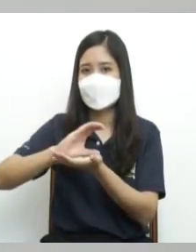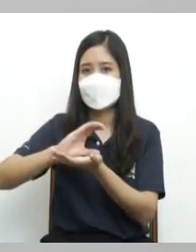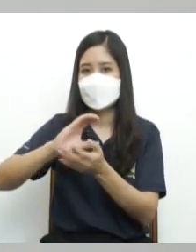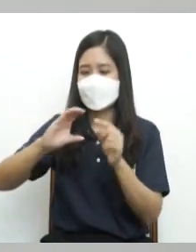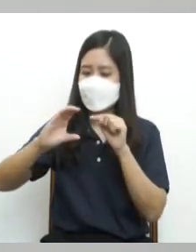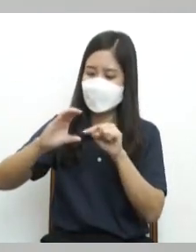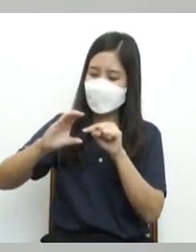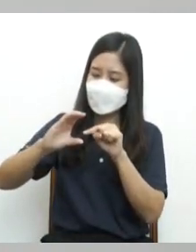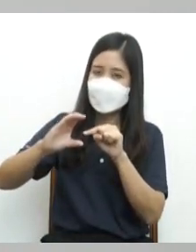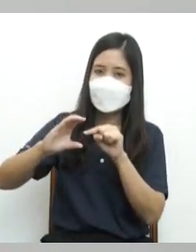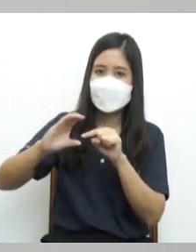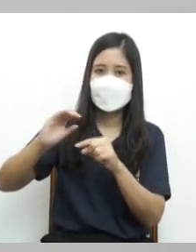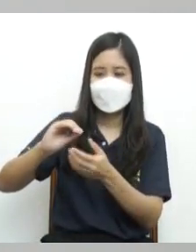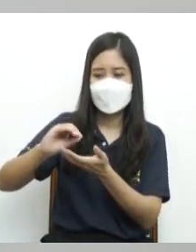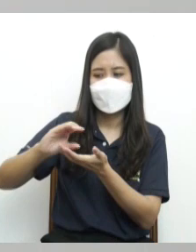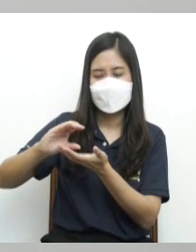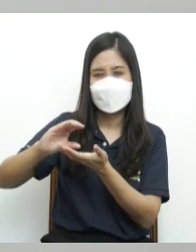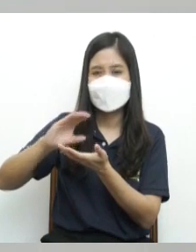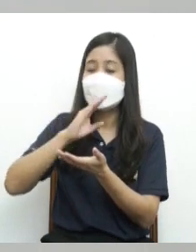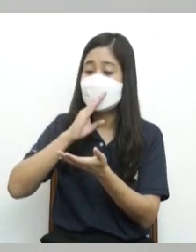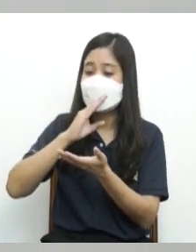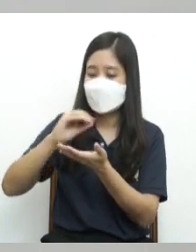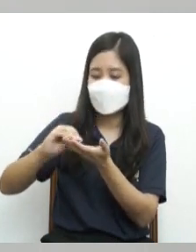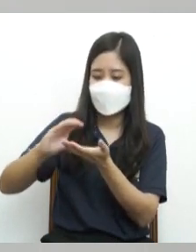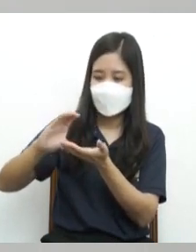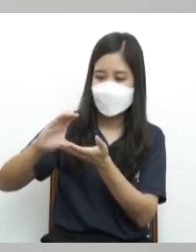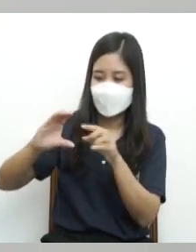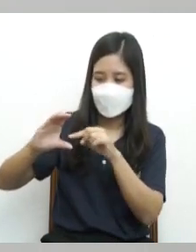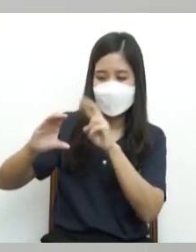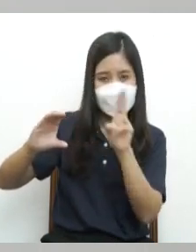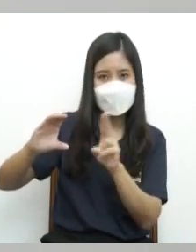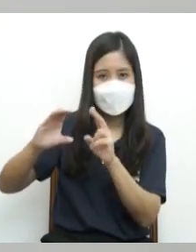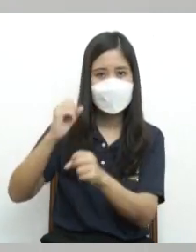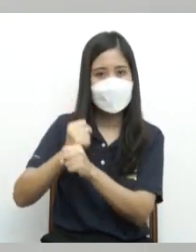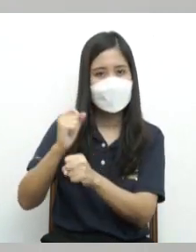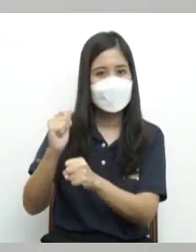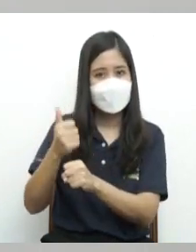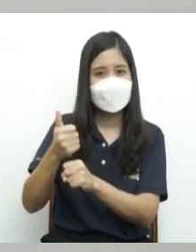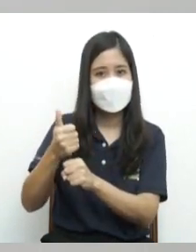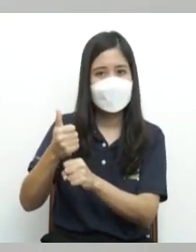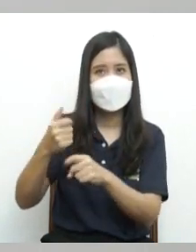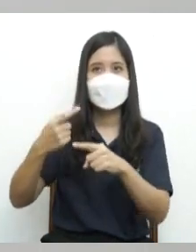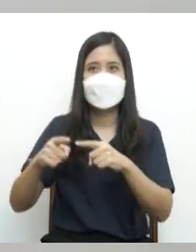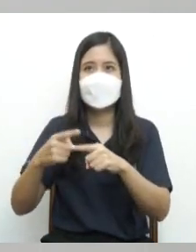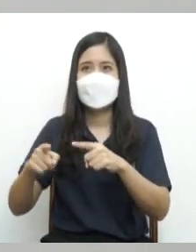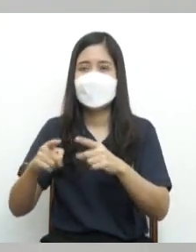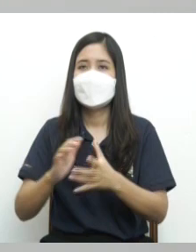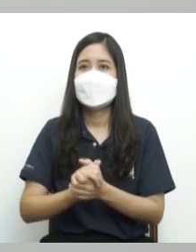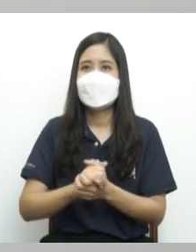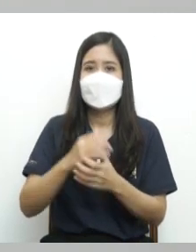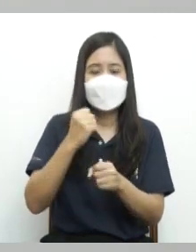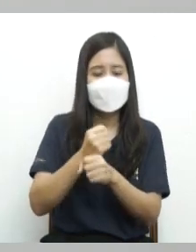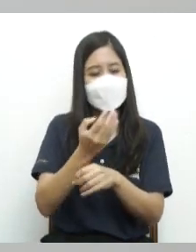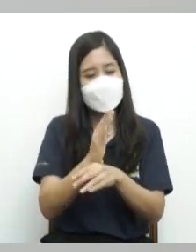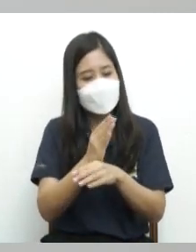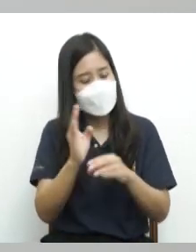เงินที่ก้อนที่ใหญ่มากพอแล้วก็สามารถเอาไปใช้ทำอะไรได้บางคนอาจจะอยากได้เงินก้อนไปปลดหนี้สินบางคนอยากได้เงินก้อนไปทำธุรกิจเพิ่ม